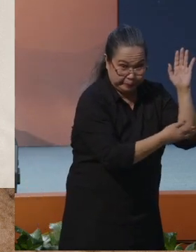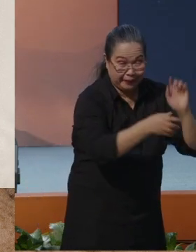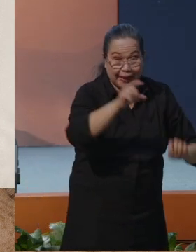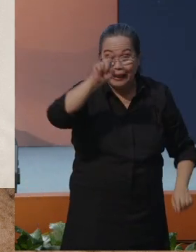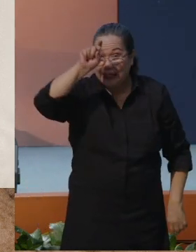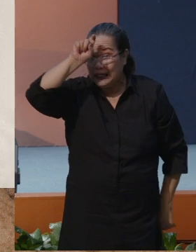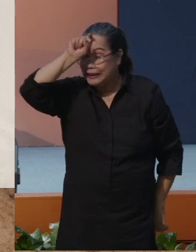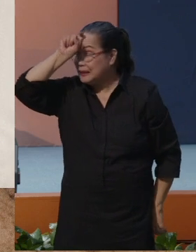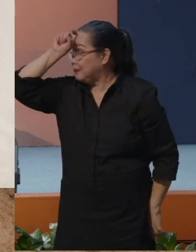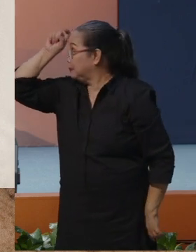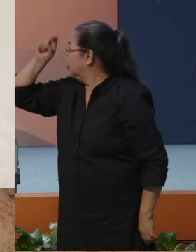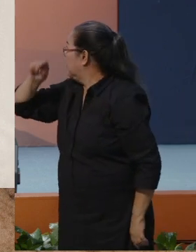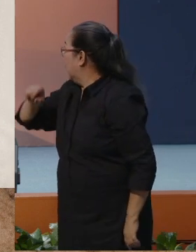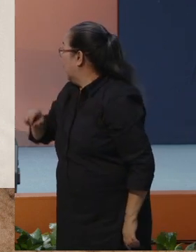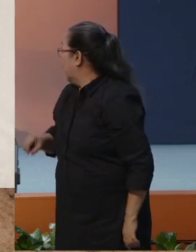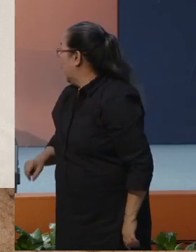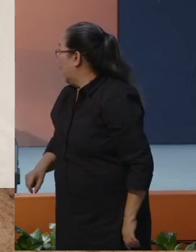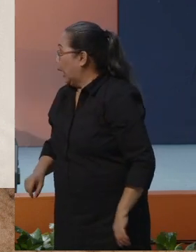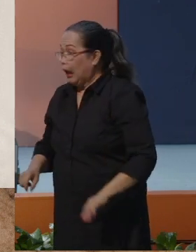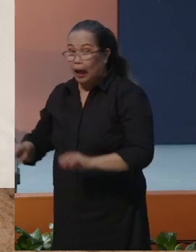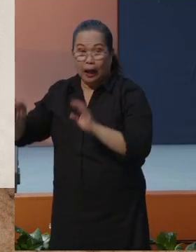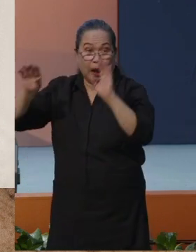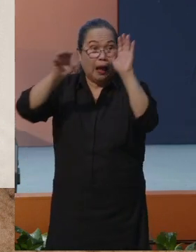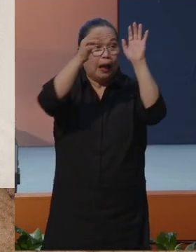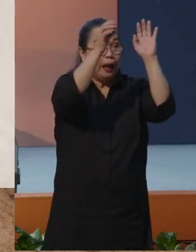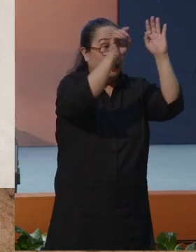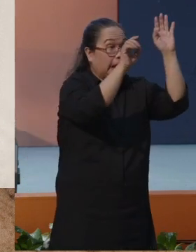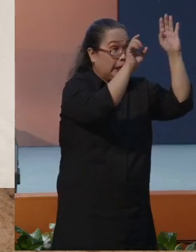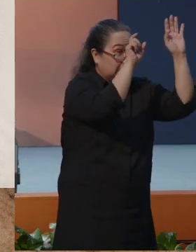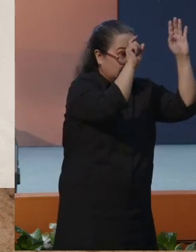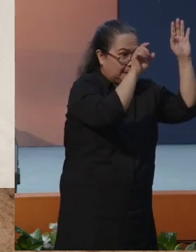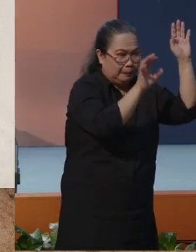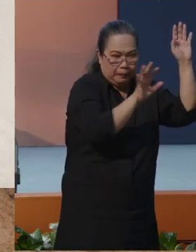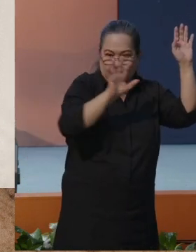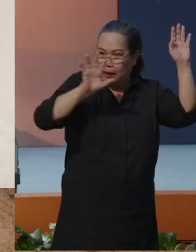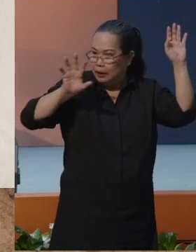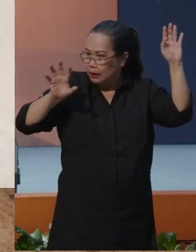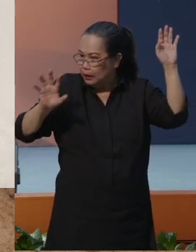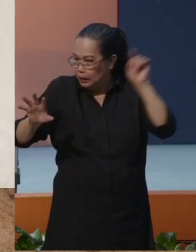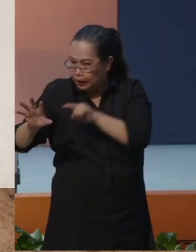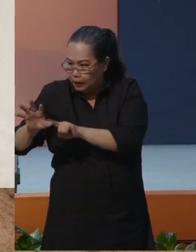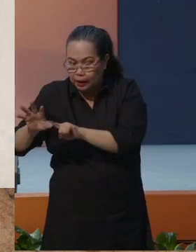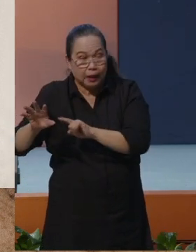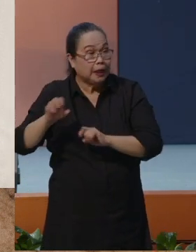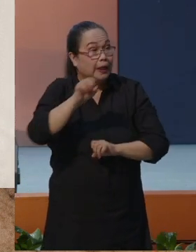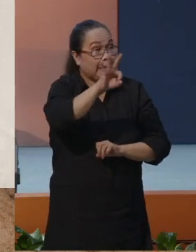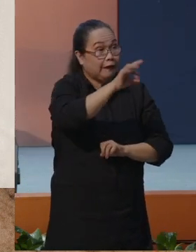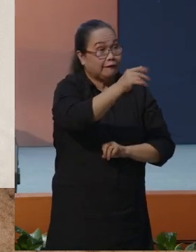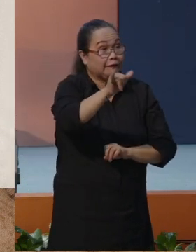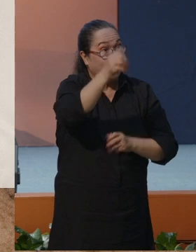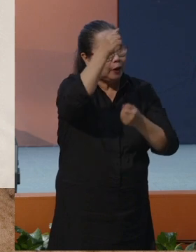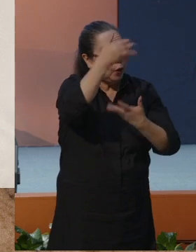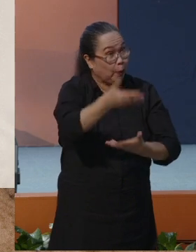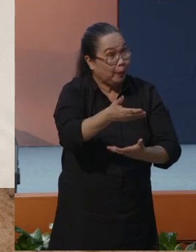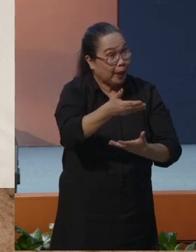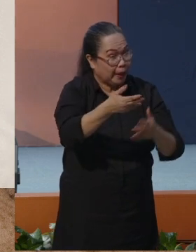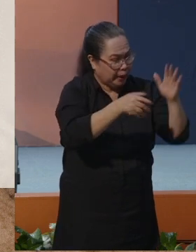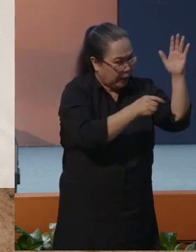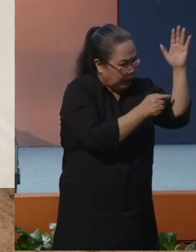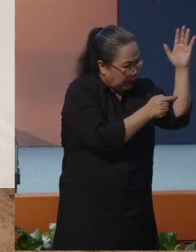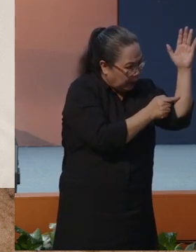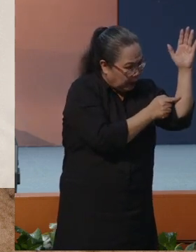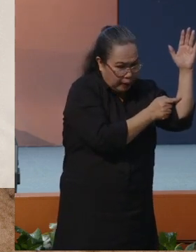nandito. Kung sumunod lang sila sa inuutos ng Diyos, ang Kadesh